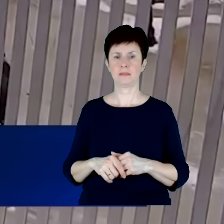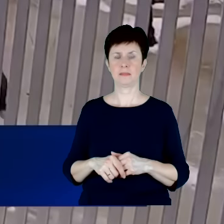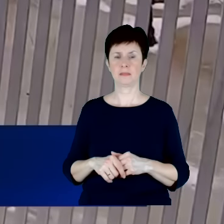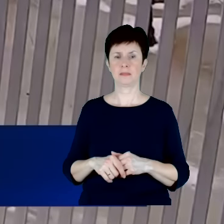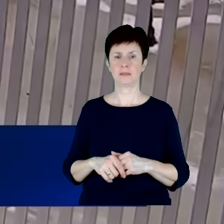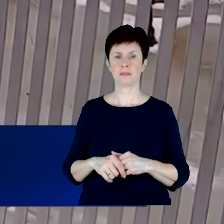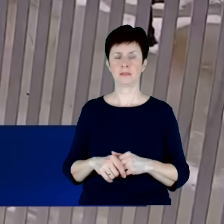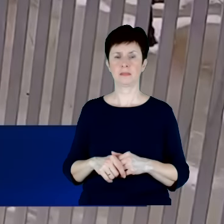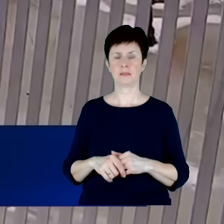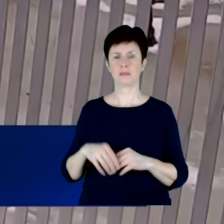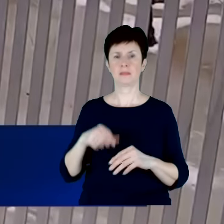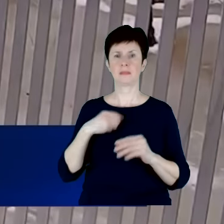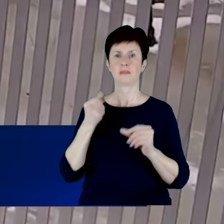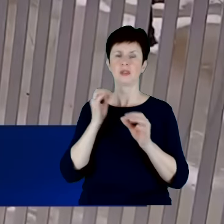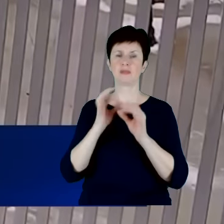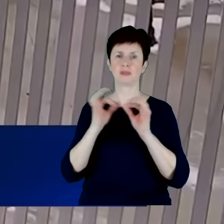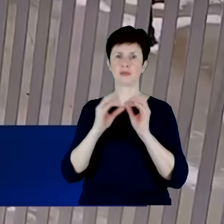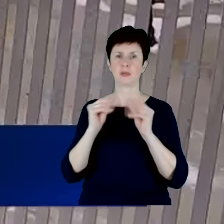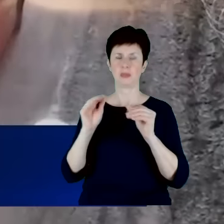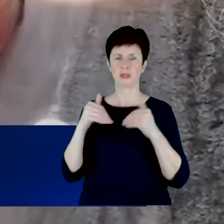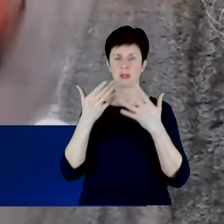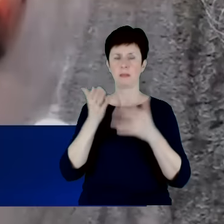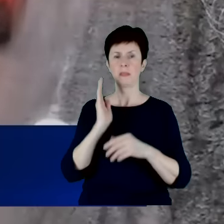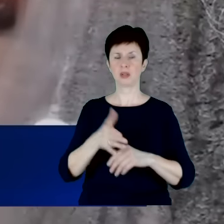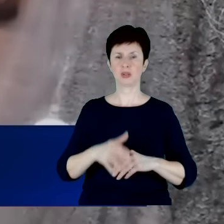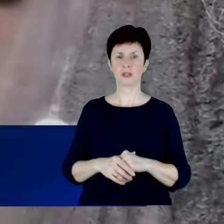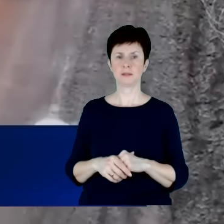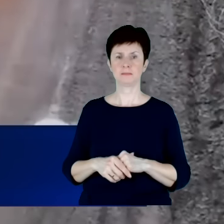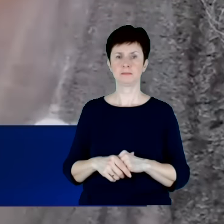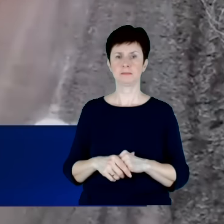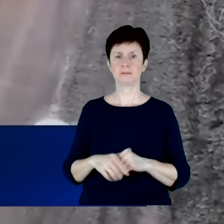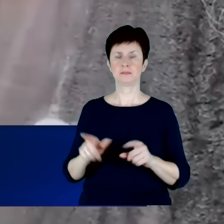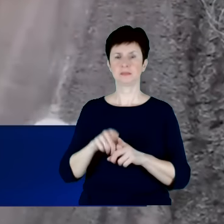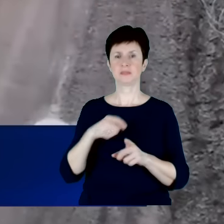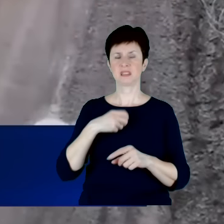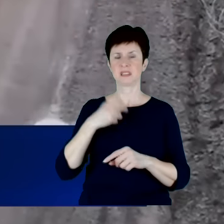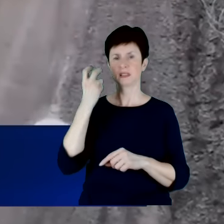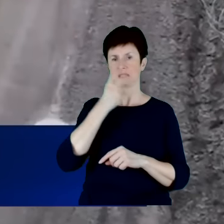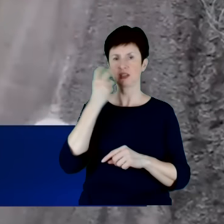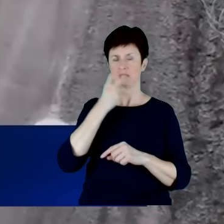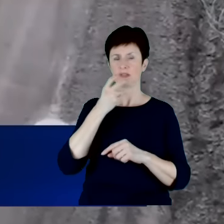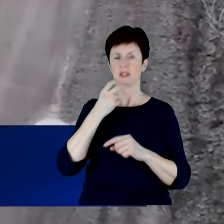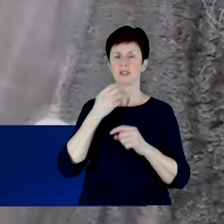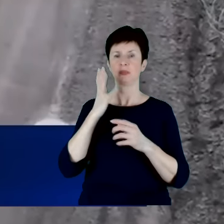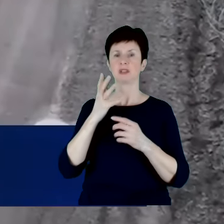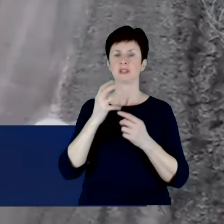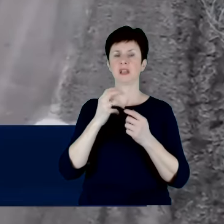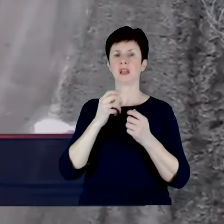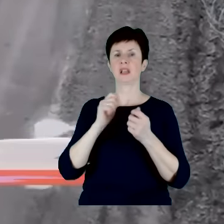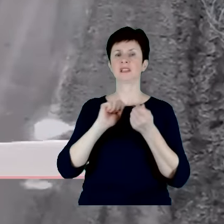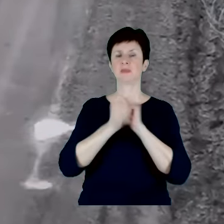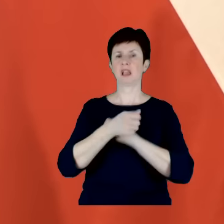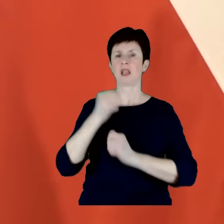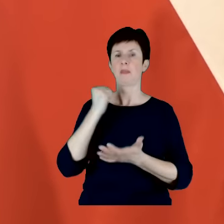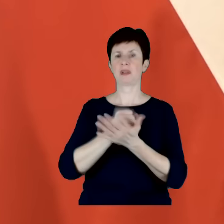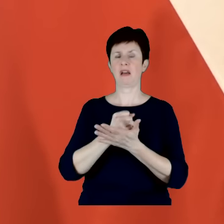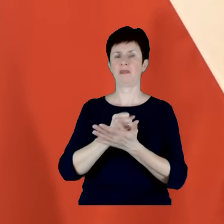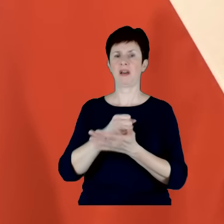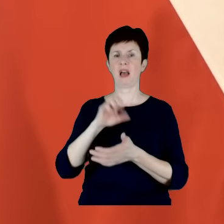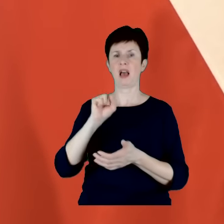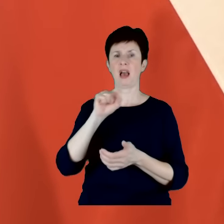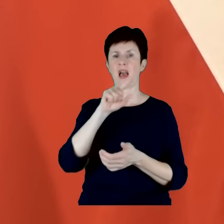adekwatne środki. Jesteśmy także zainteresowani reformą prawa azylowego w związku z tym,